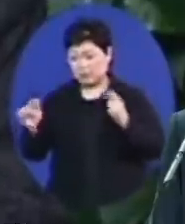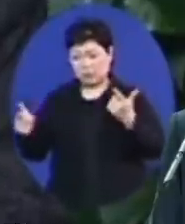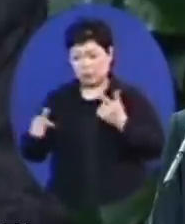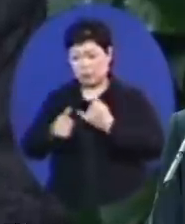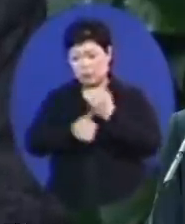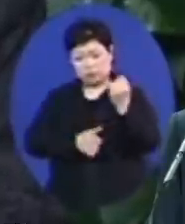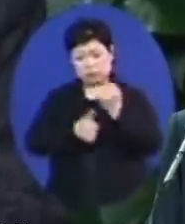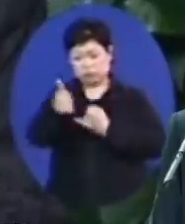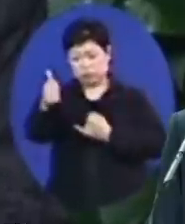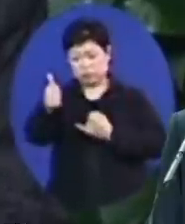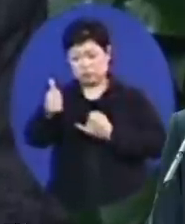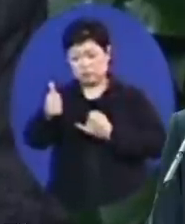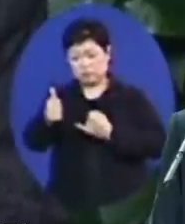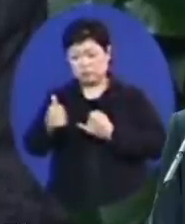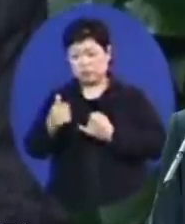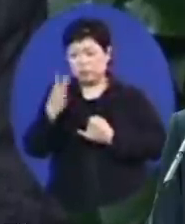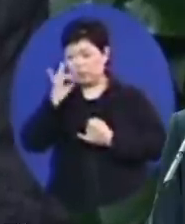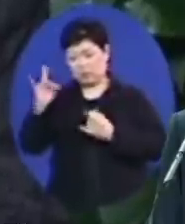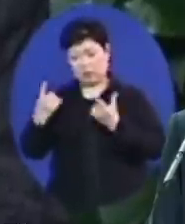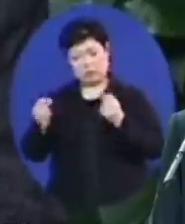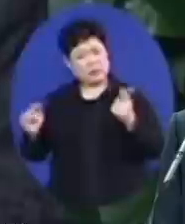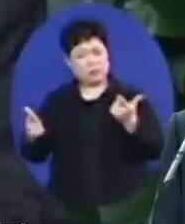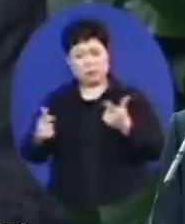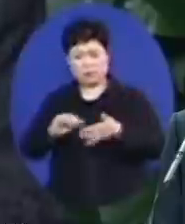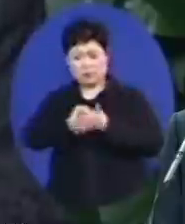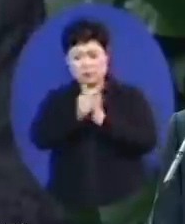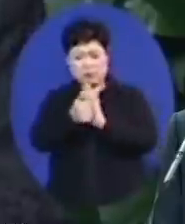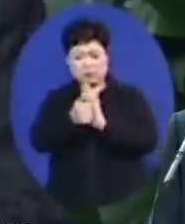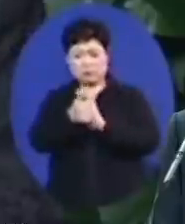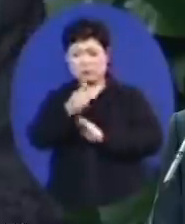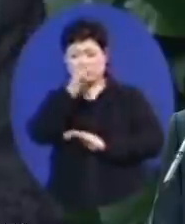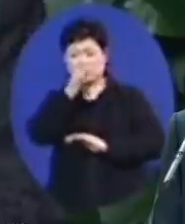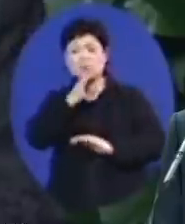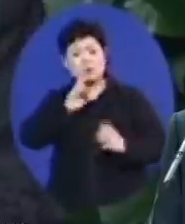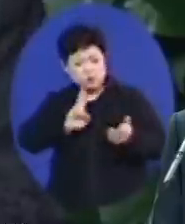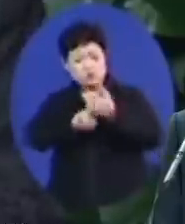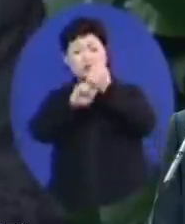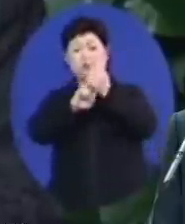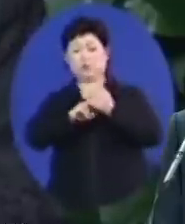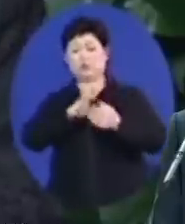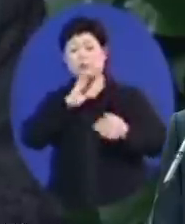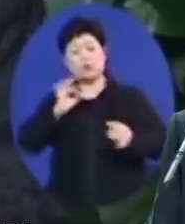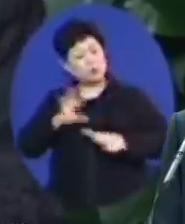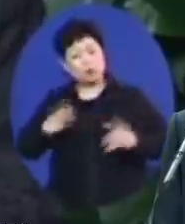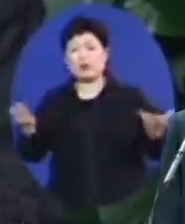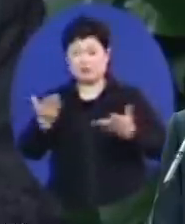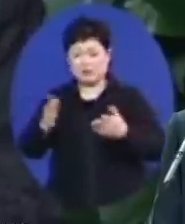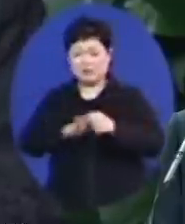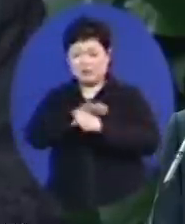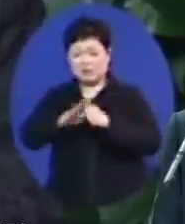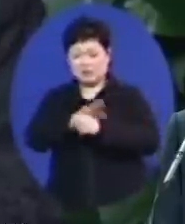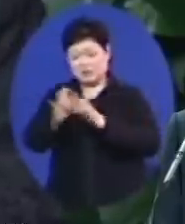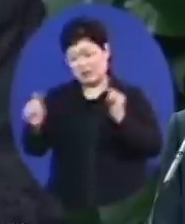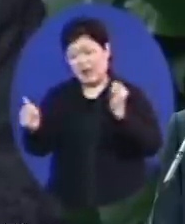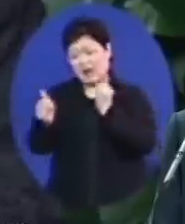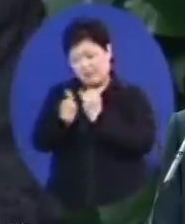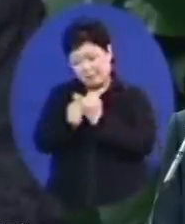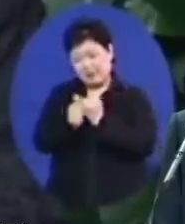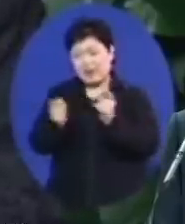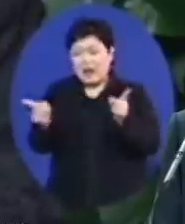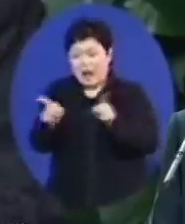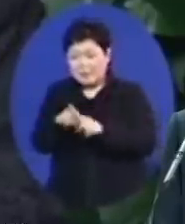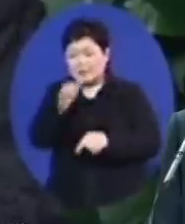남편과 아내가 있는 것이 어떻게 당연합니까? 자식이 있는 것이 기적하고 희한하지 않습니까? 사랑하는 사람이 함께 있다는 것은 참 놀라운 일